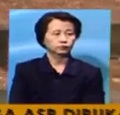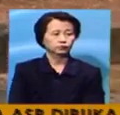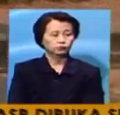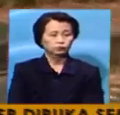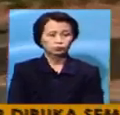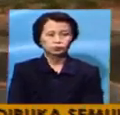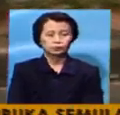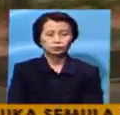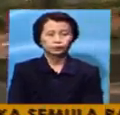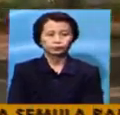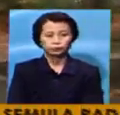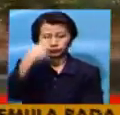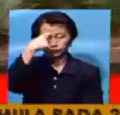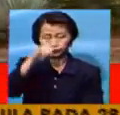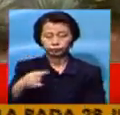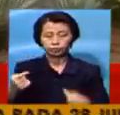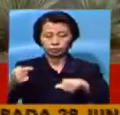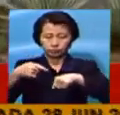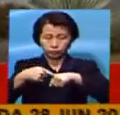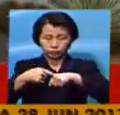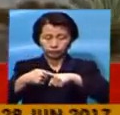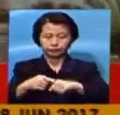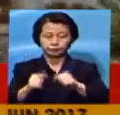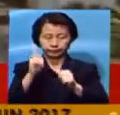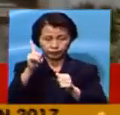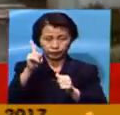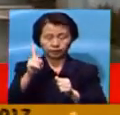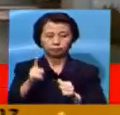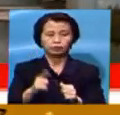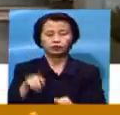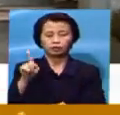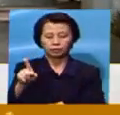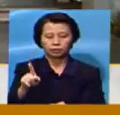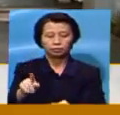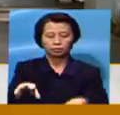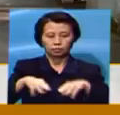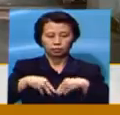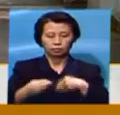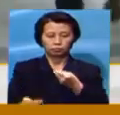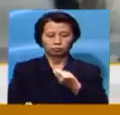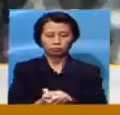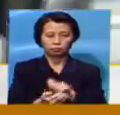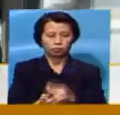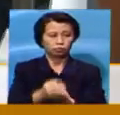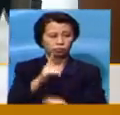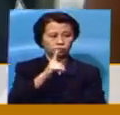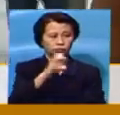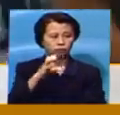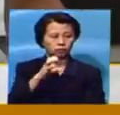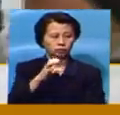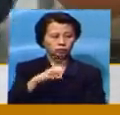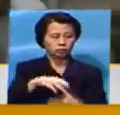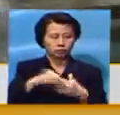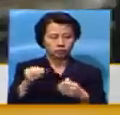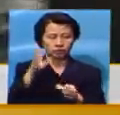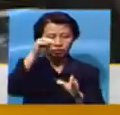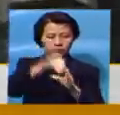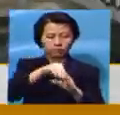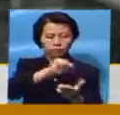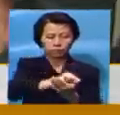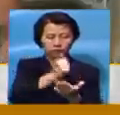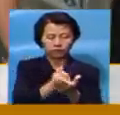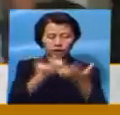pertuduhan bagi pertuduhan pertama Mohamad Hassan shauki didakwa menerima Wang tunai R yang dimasukkan ke dalam akaun